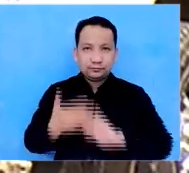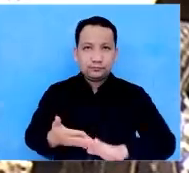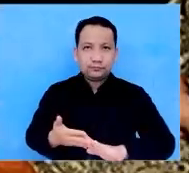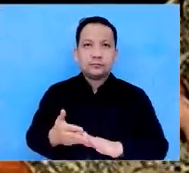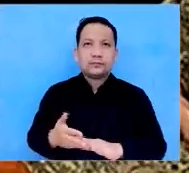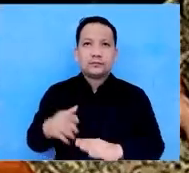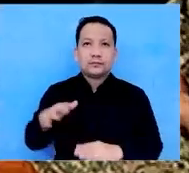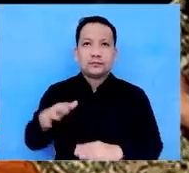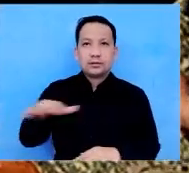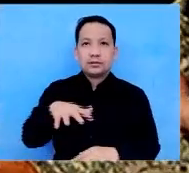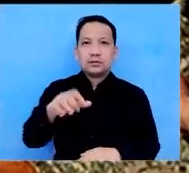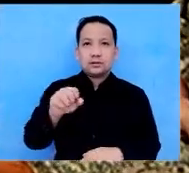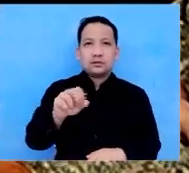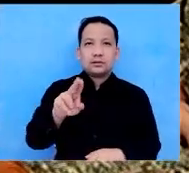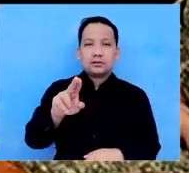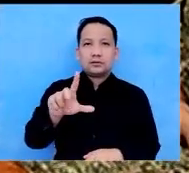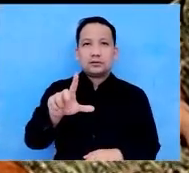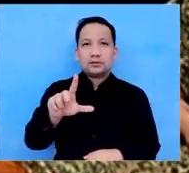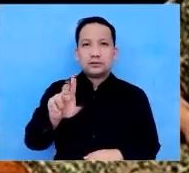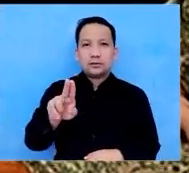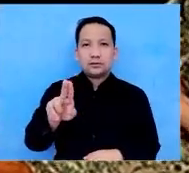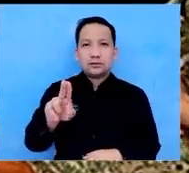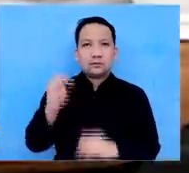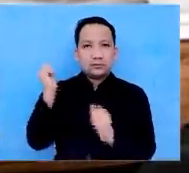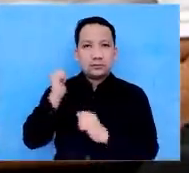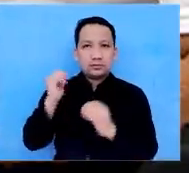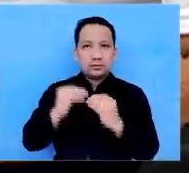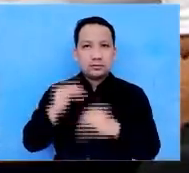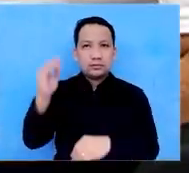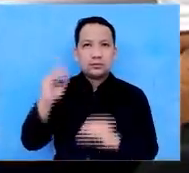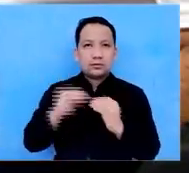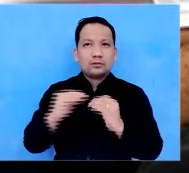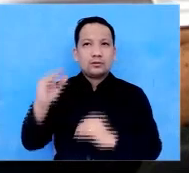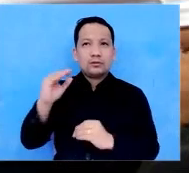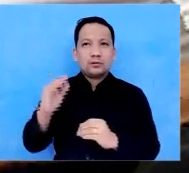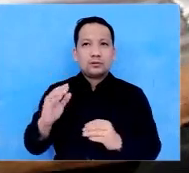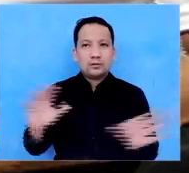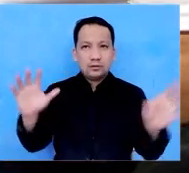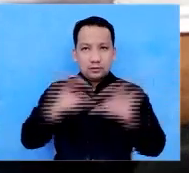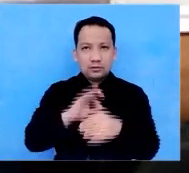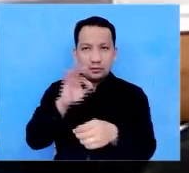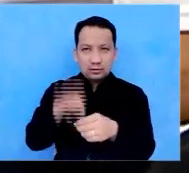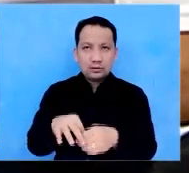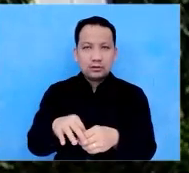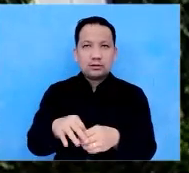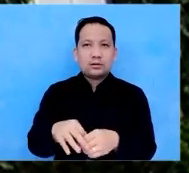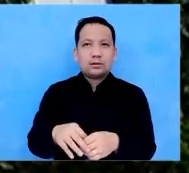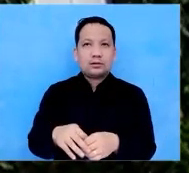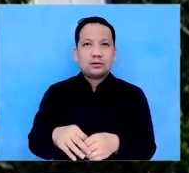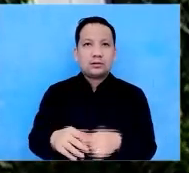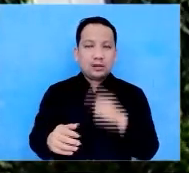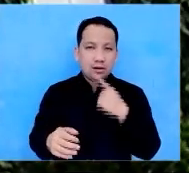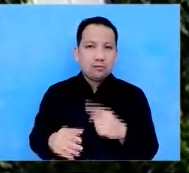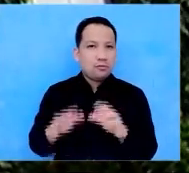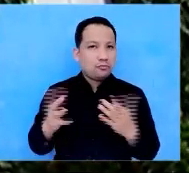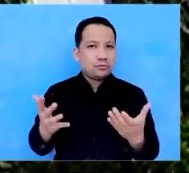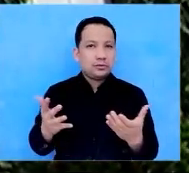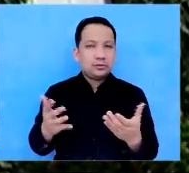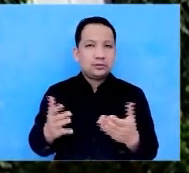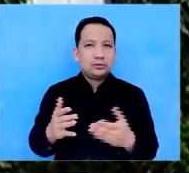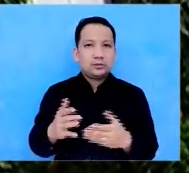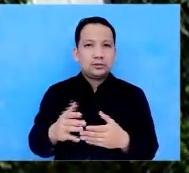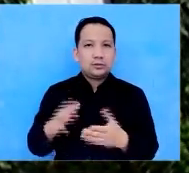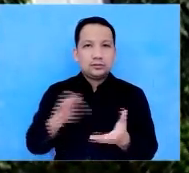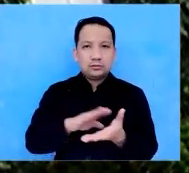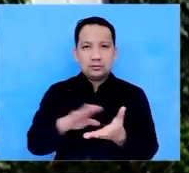mapayapa ang Sulu at umaasa ang COMELEC na magtutuloy-tuloy ito hanggang sa eleksyon. Sa katunayan, wala na ang Sulu sa listahan